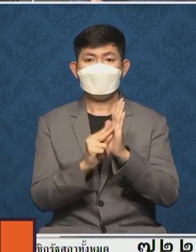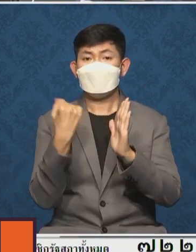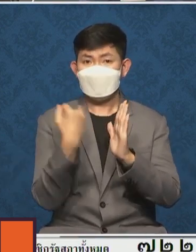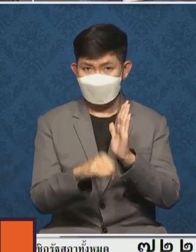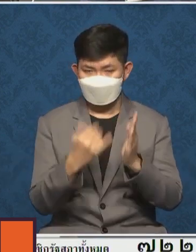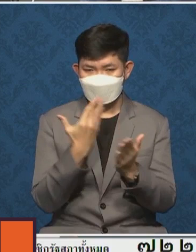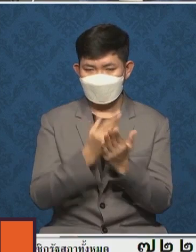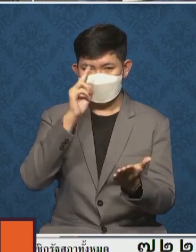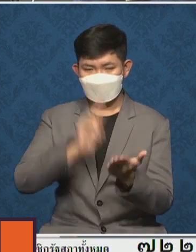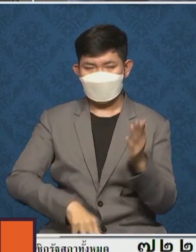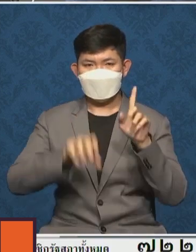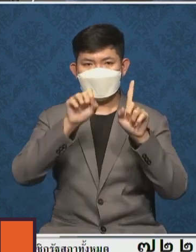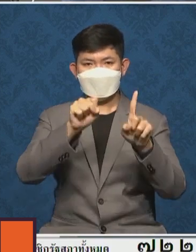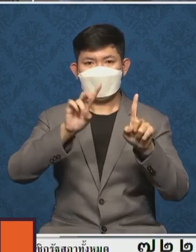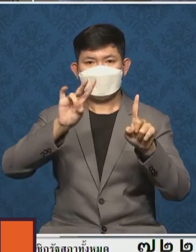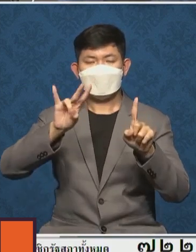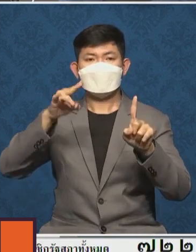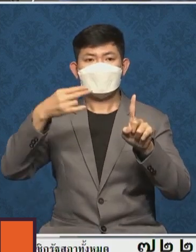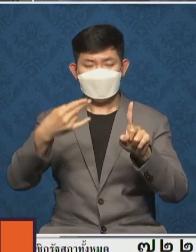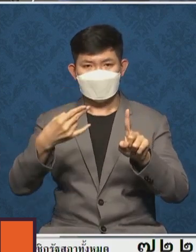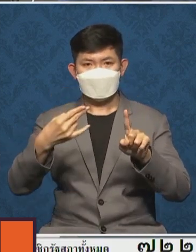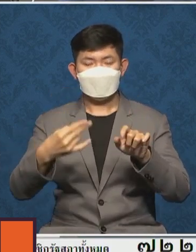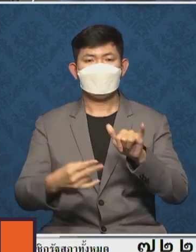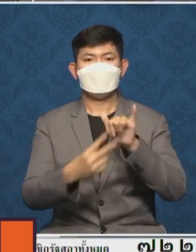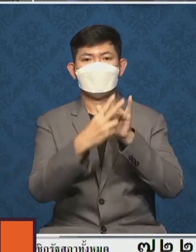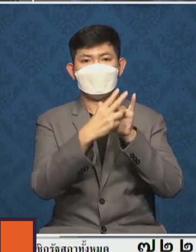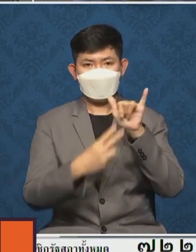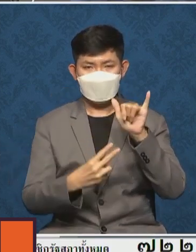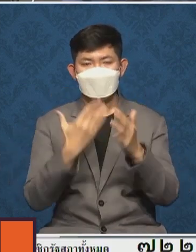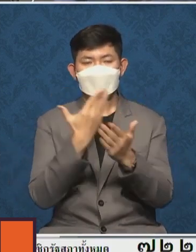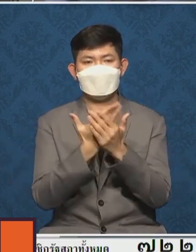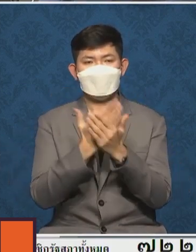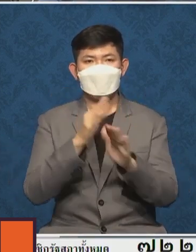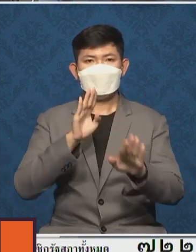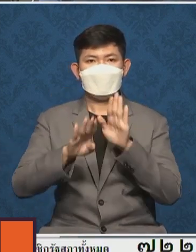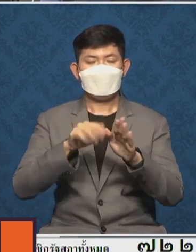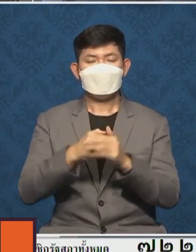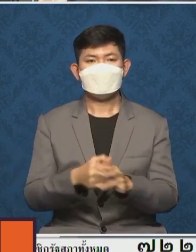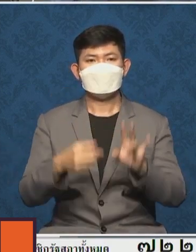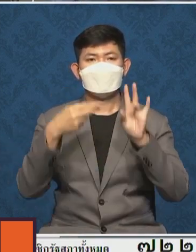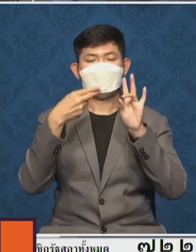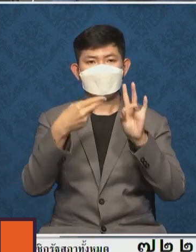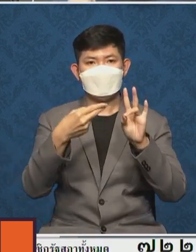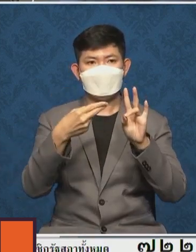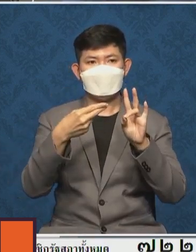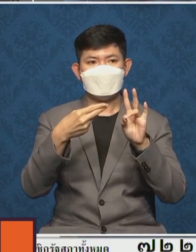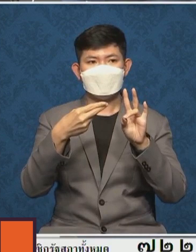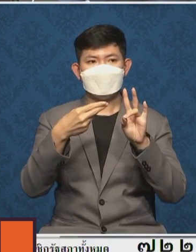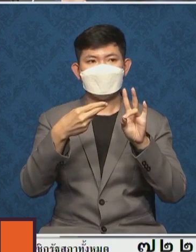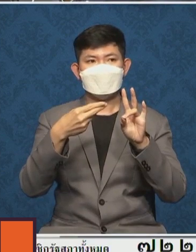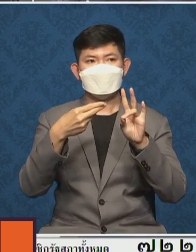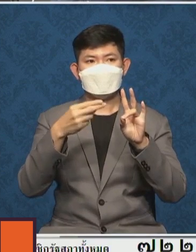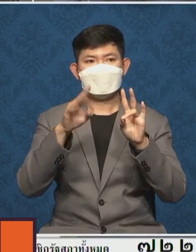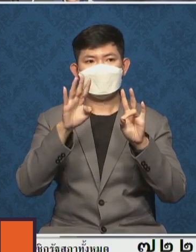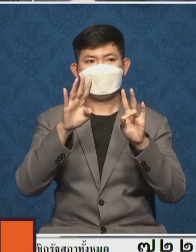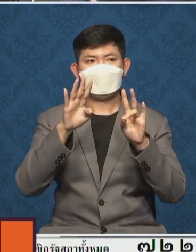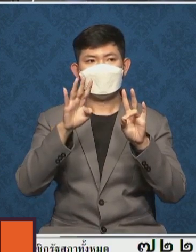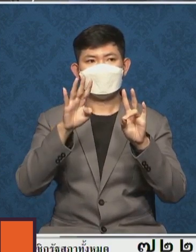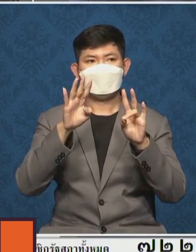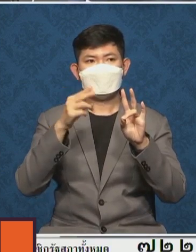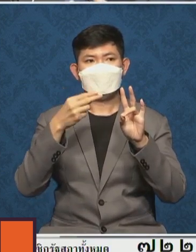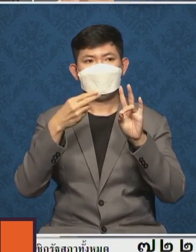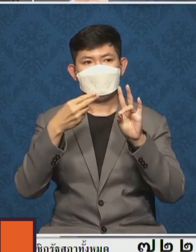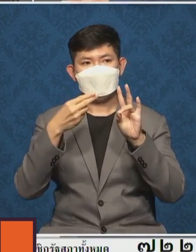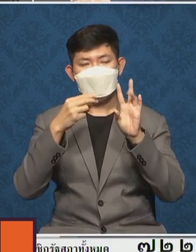งถึง 170,000 ยูโรนะครับคิดเป็นเงินไทยราวๆ 6.4 ล้านบาทในขณะเดียวกันถ้าเป็นใบสั่งปรับความ